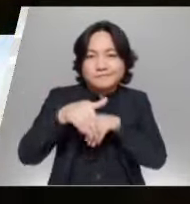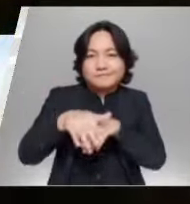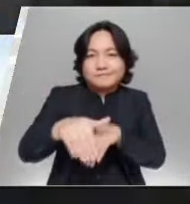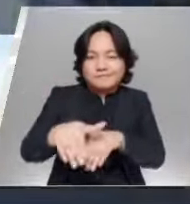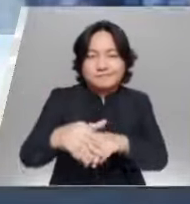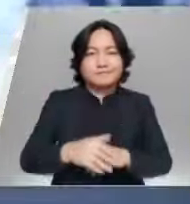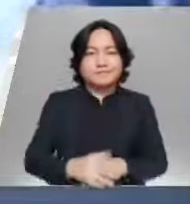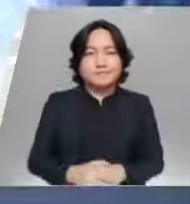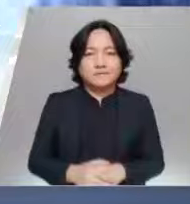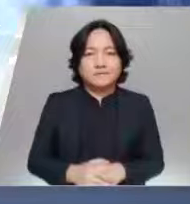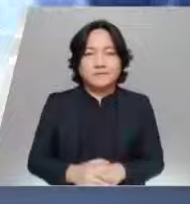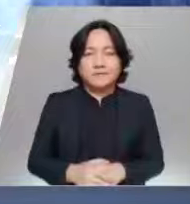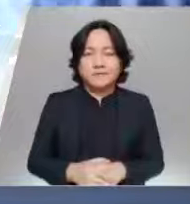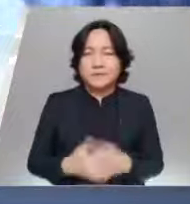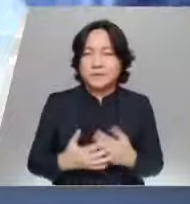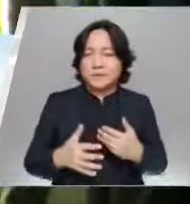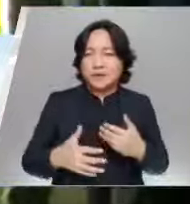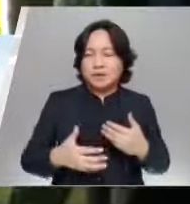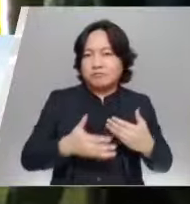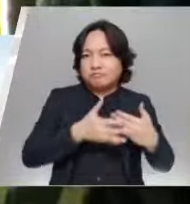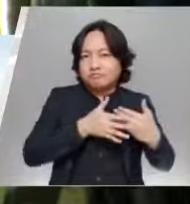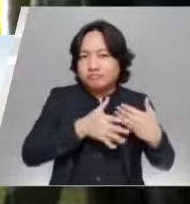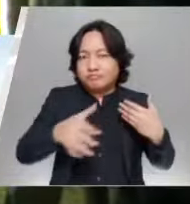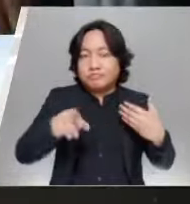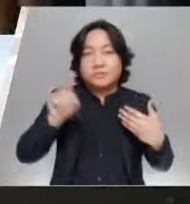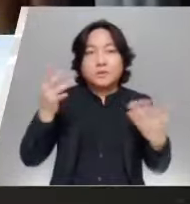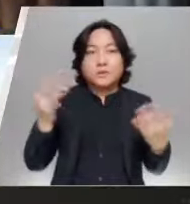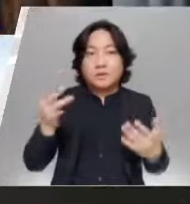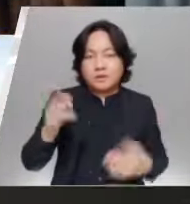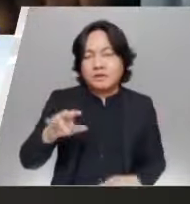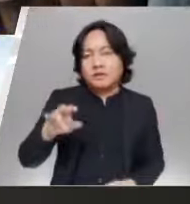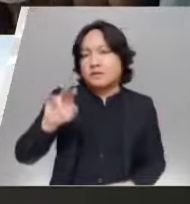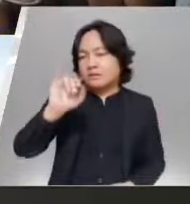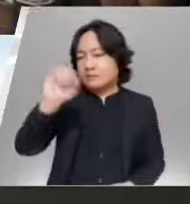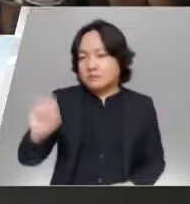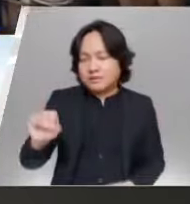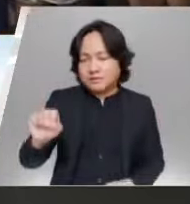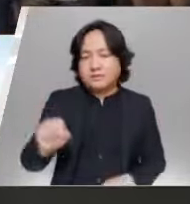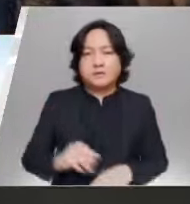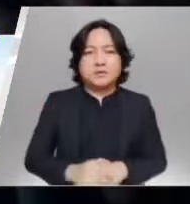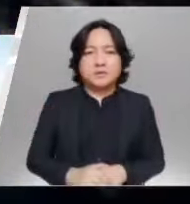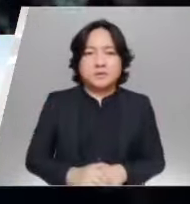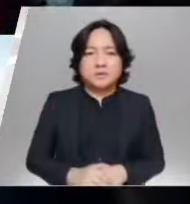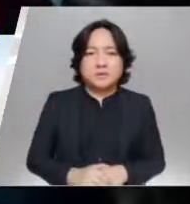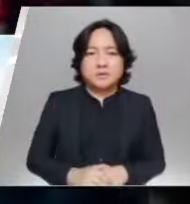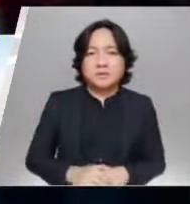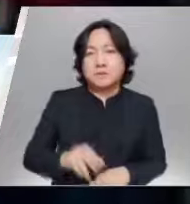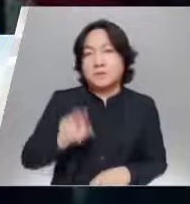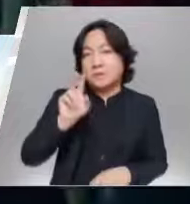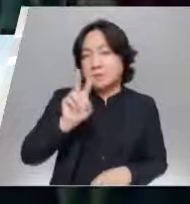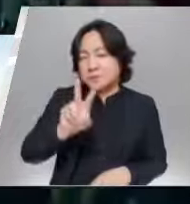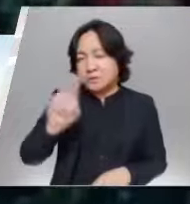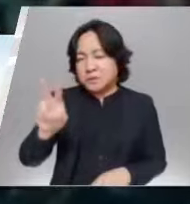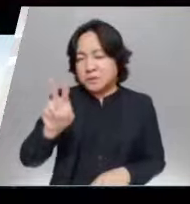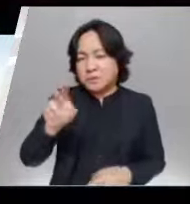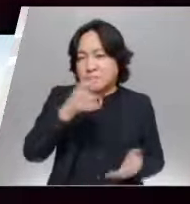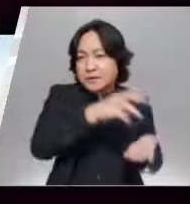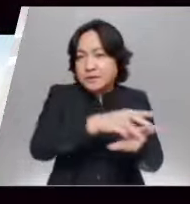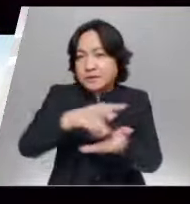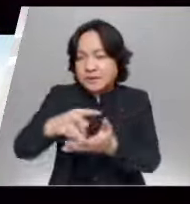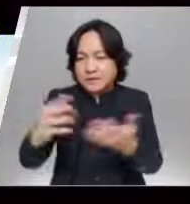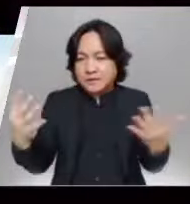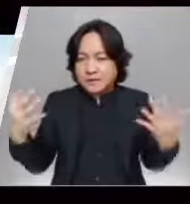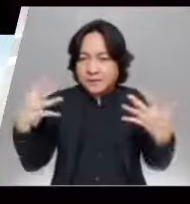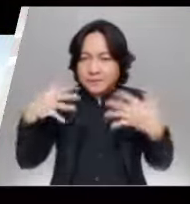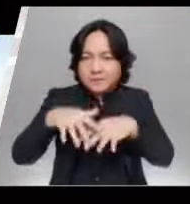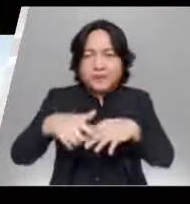Candon sa Candon, Ilocos Sur. 22 bayan mula sa Ilocos Sur ang nagpasiklaban. Halo